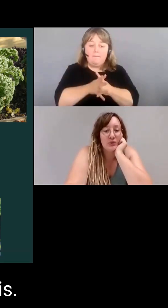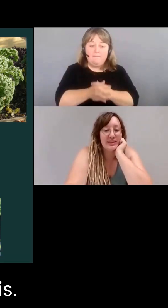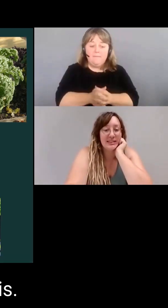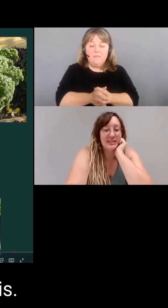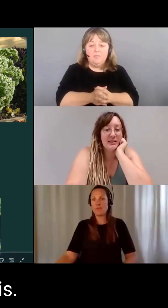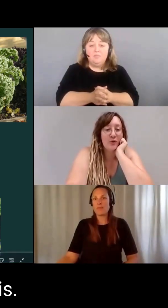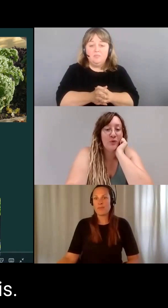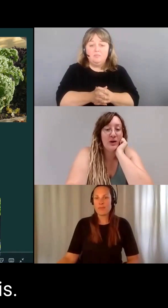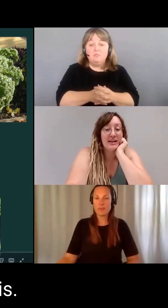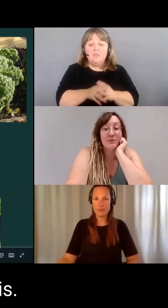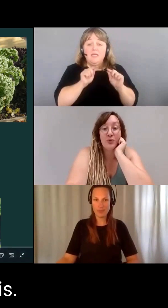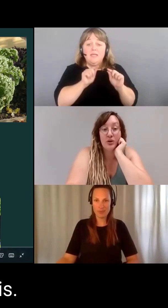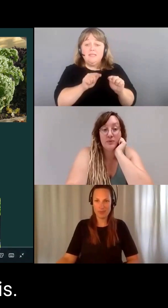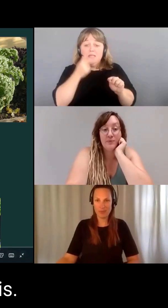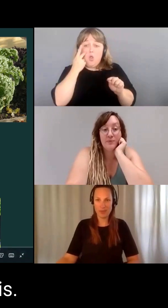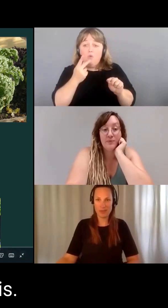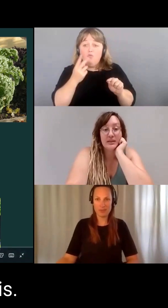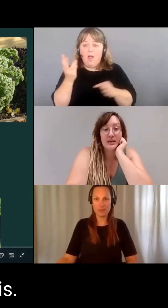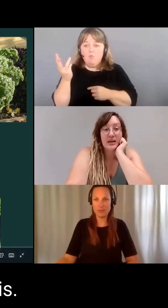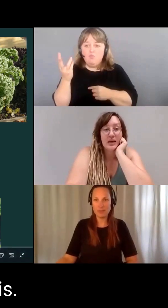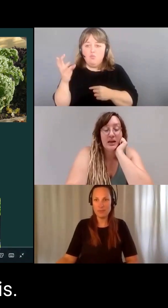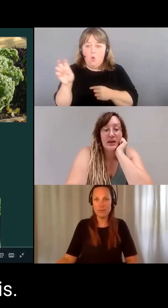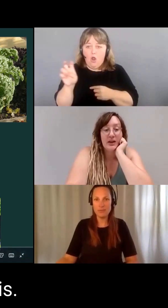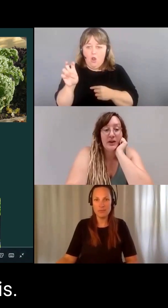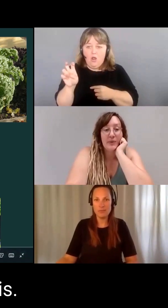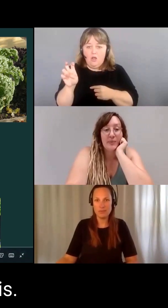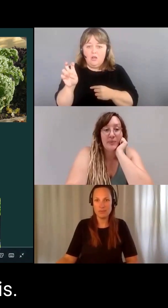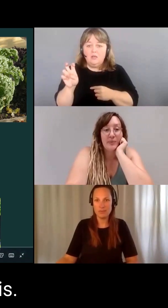Et donc, ici, on voit les pois.